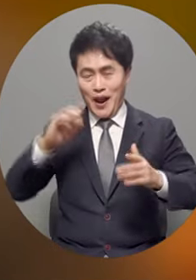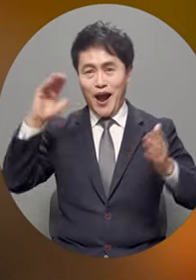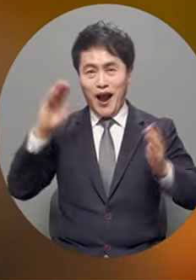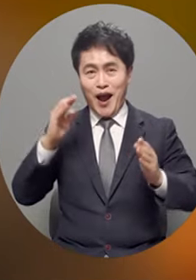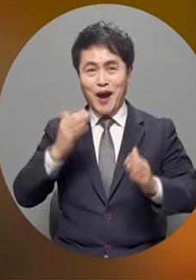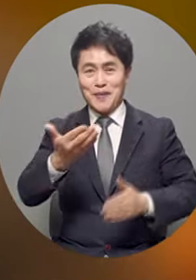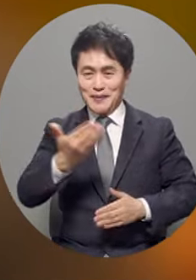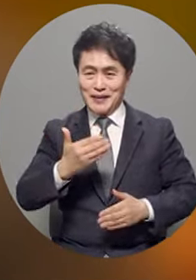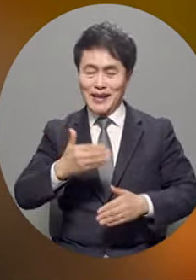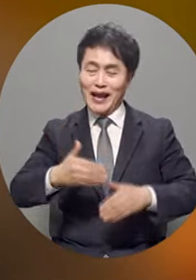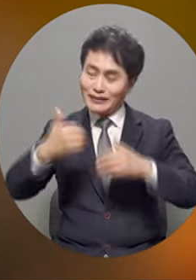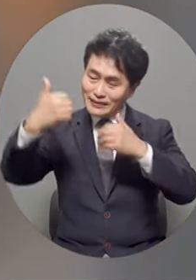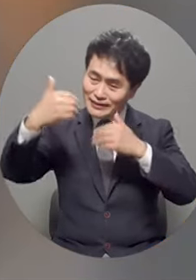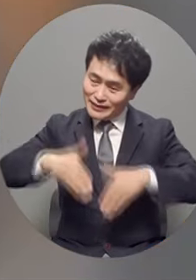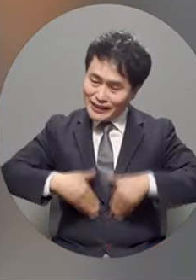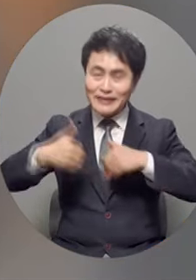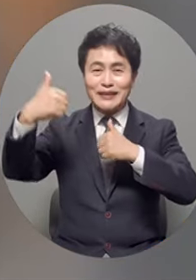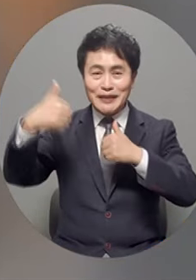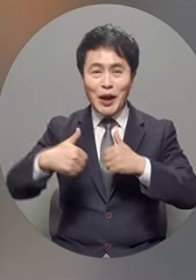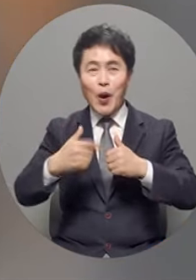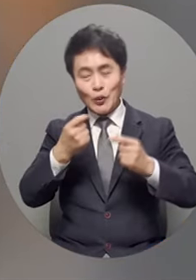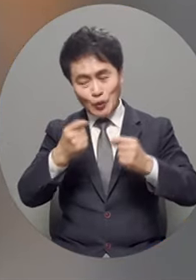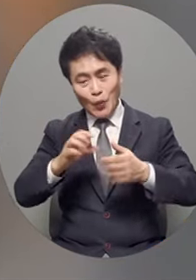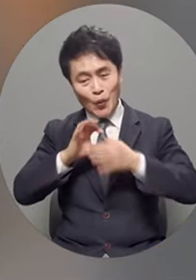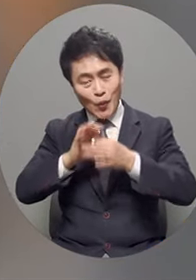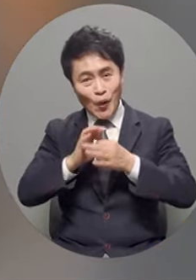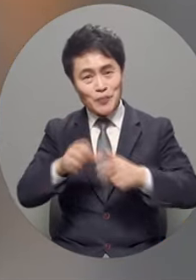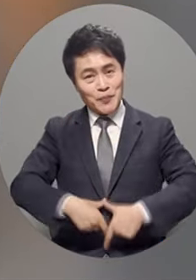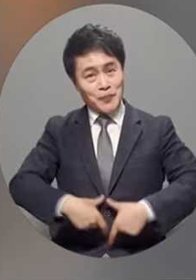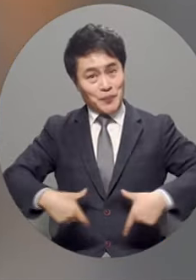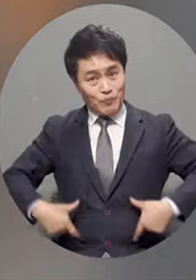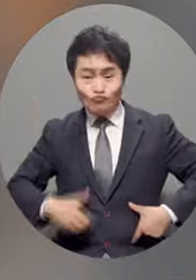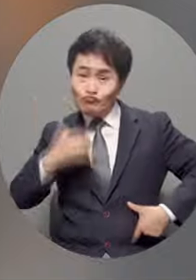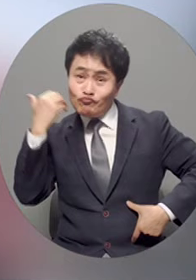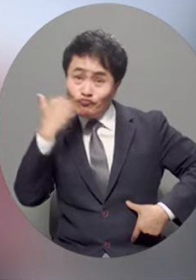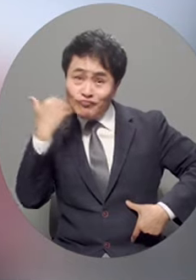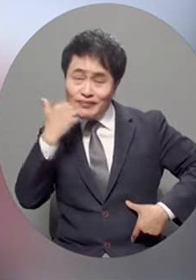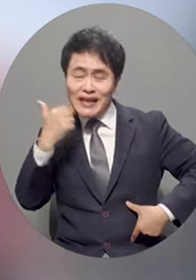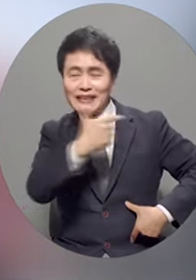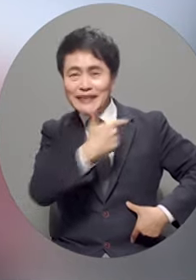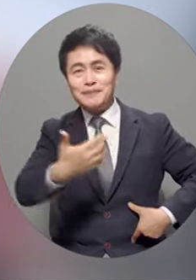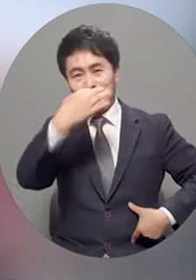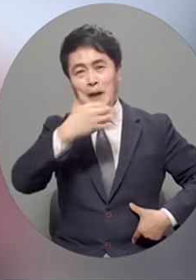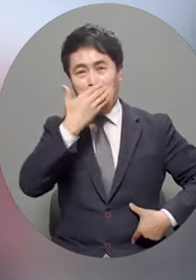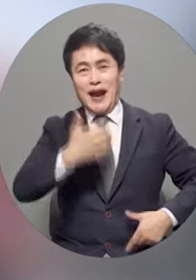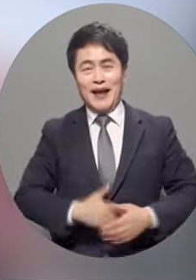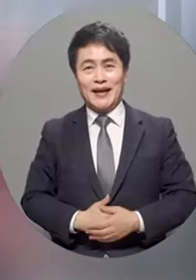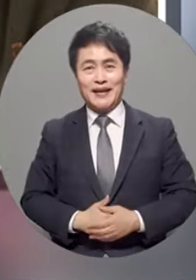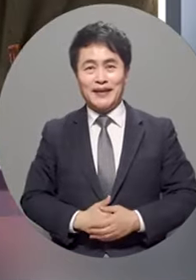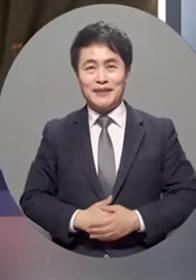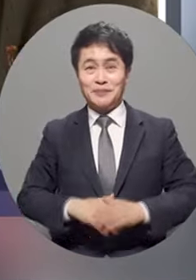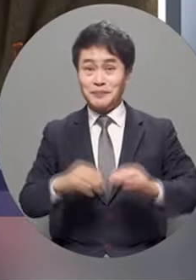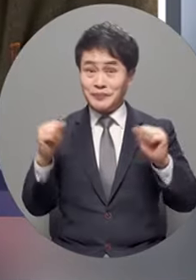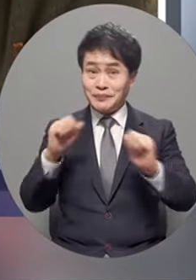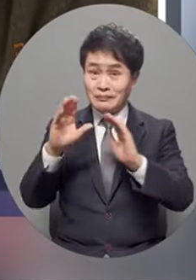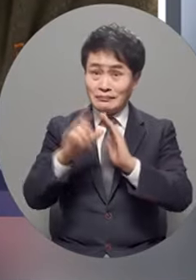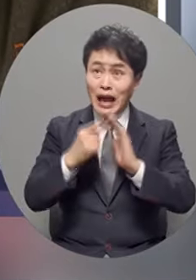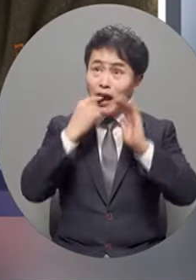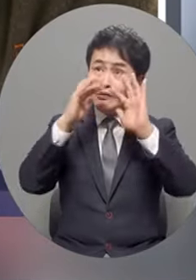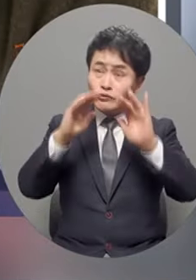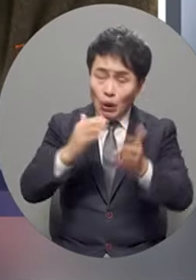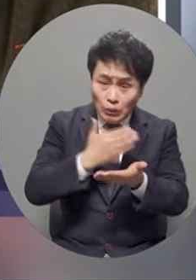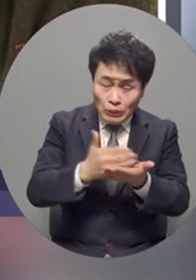건네는 따뜻한 인사 그리고 조금의 관심과 배려는 누군가에게는 큰 보람이 됩니다. 겨울에 막 눈을 쓸고